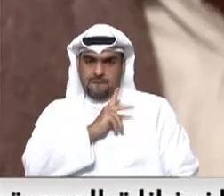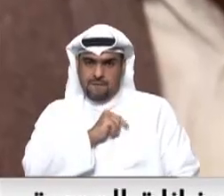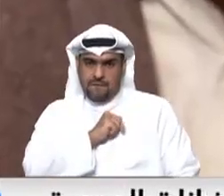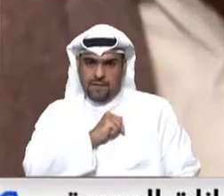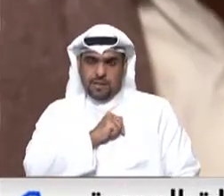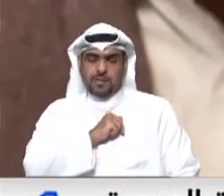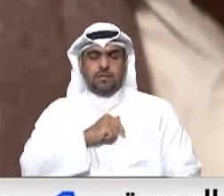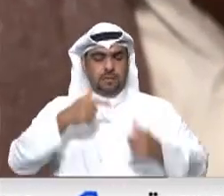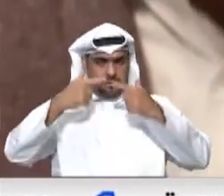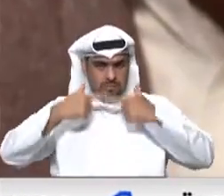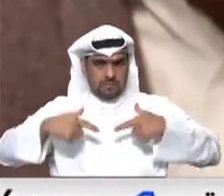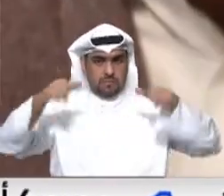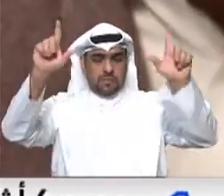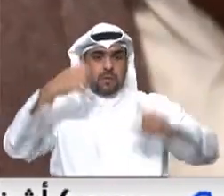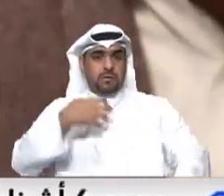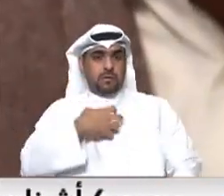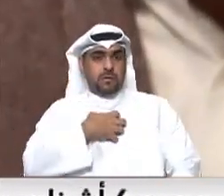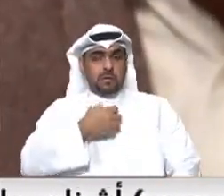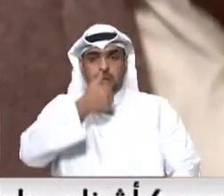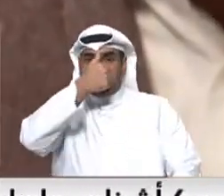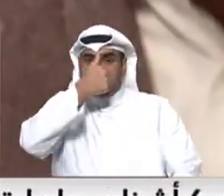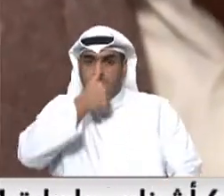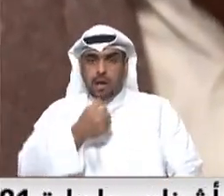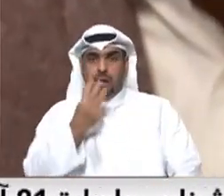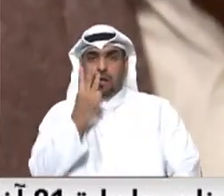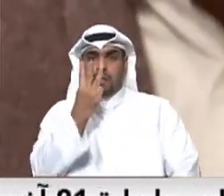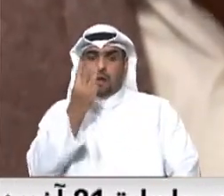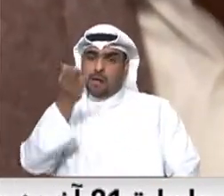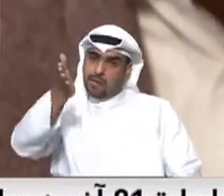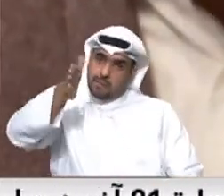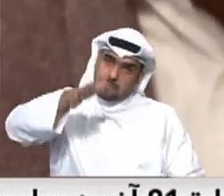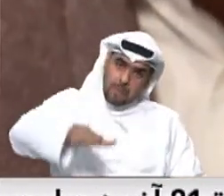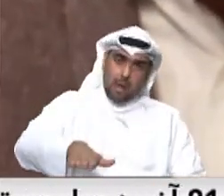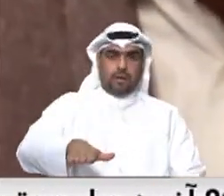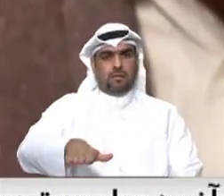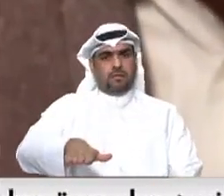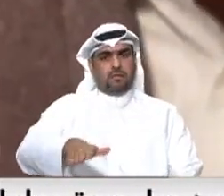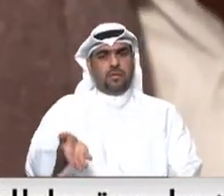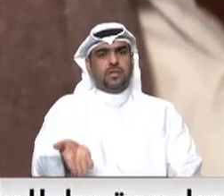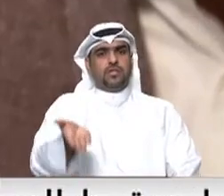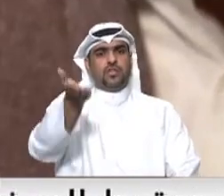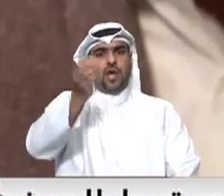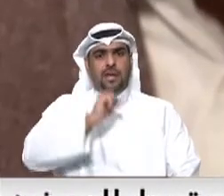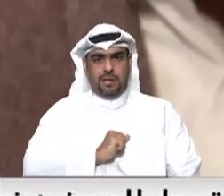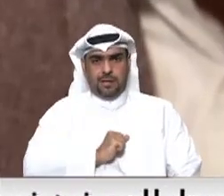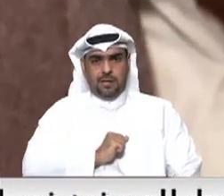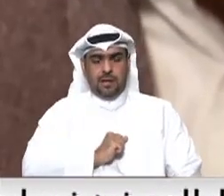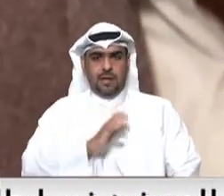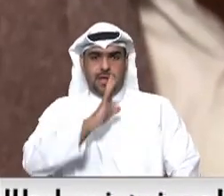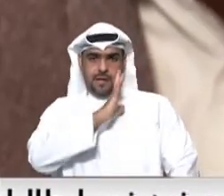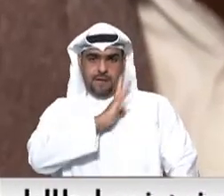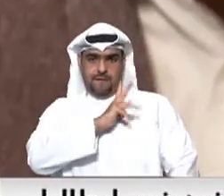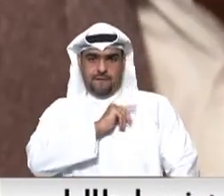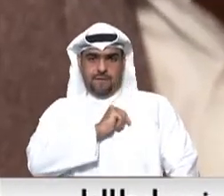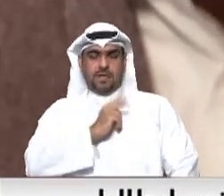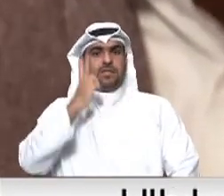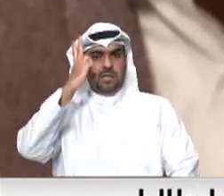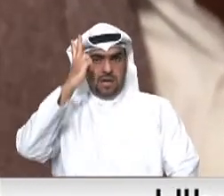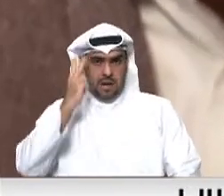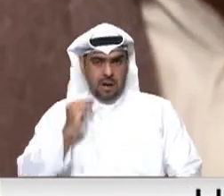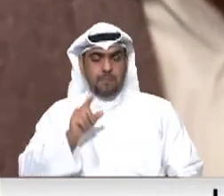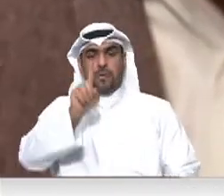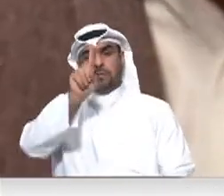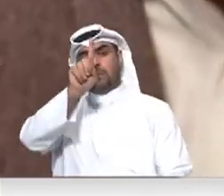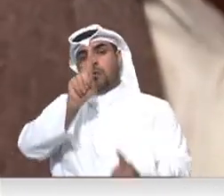قبل الاحتلال وسط دعوات وجهها الفلسطينيون للرد على هذه الجرائم بتنفيذ